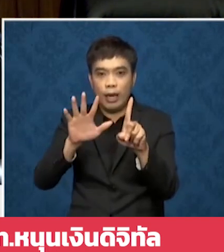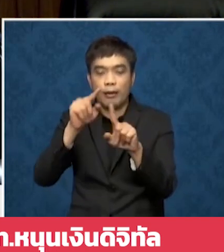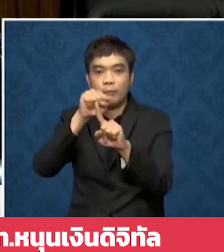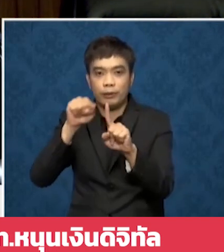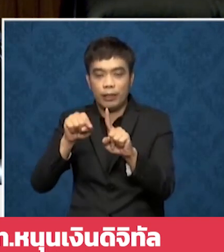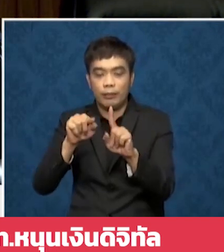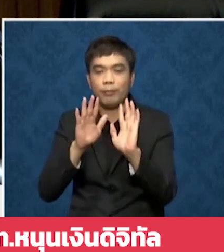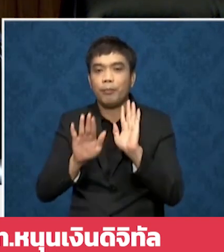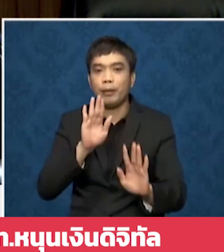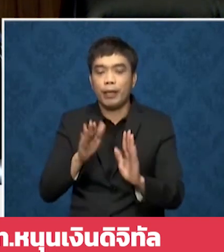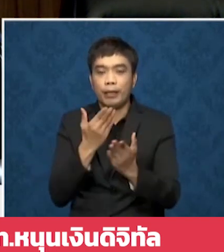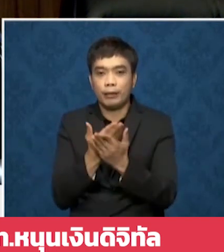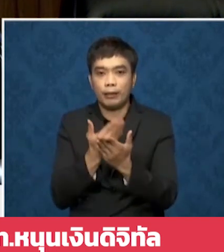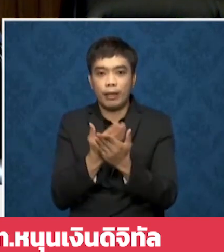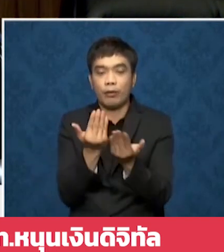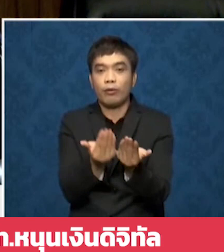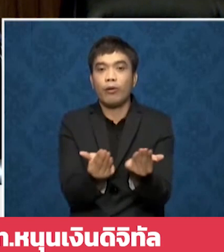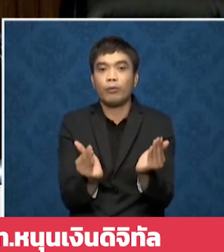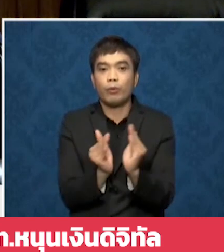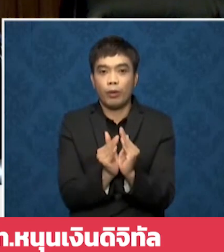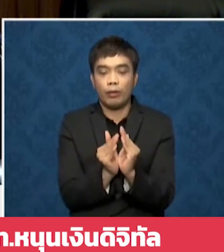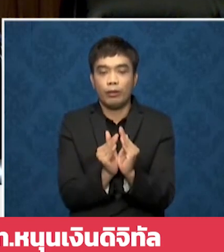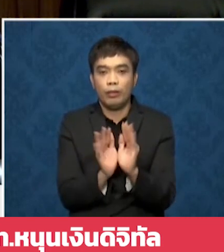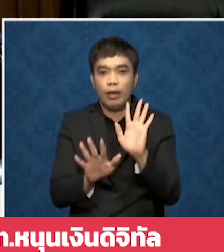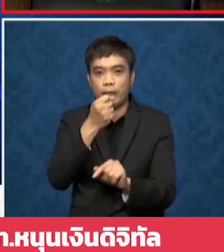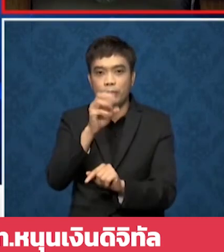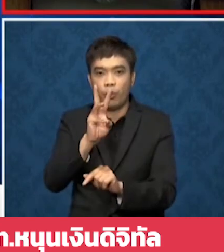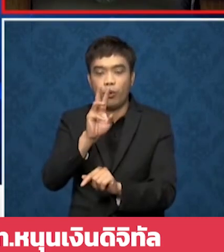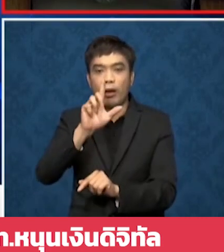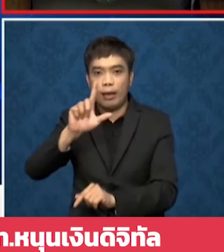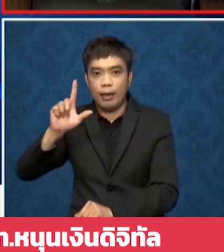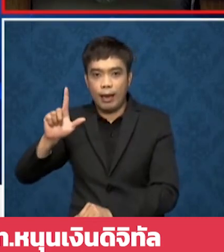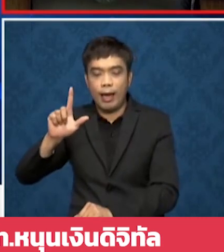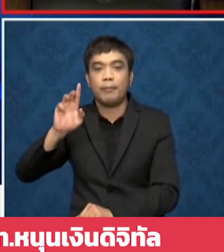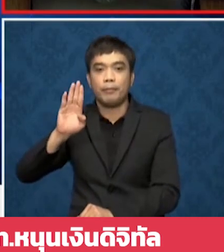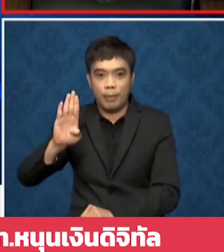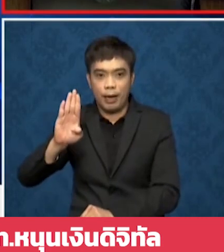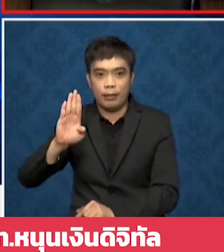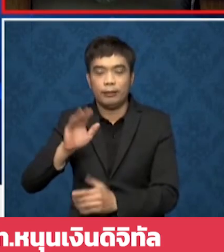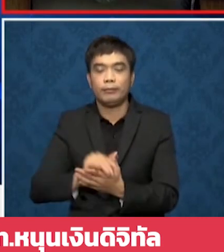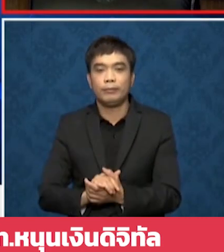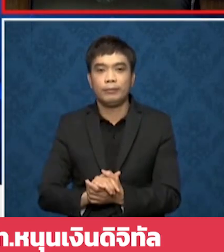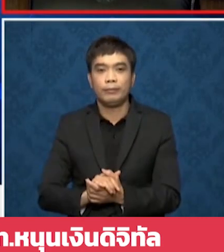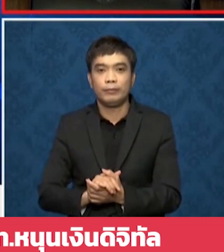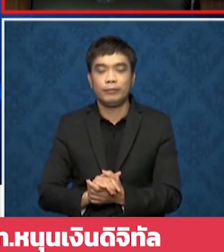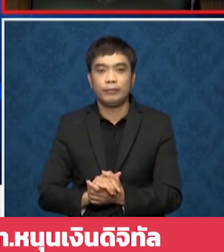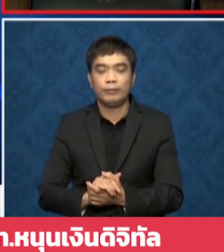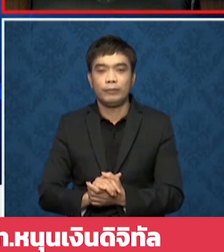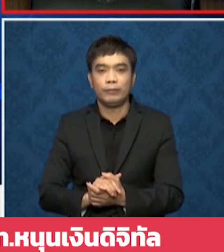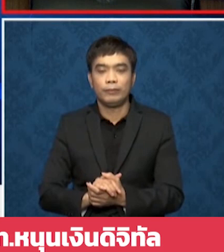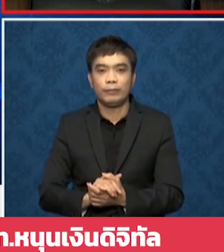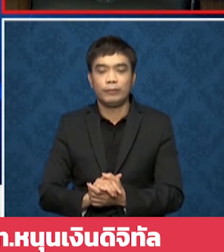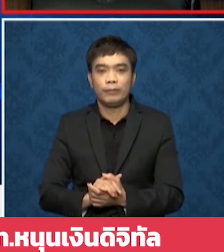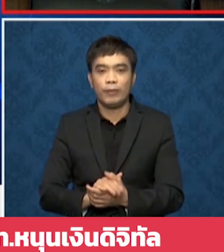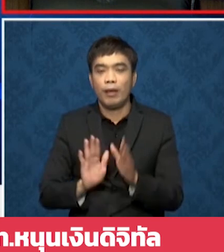90% ของ GDP ในประเทศไทยถือว่าเป็นจำนวนที่สูงสุดในประวัติศาสตร์ของไทยค่ะจึงเห็นใจรัฐบาลชุดปัจ